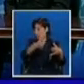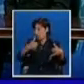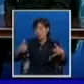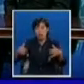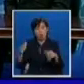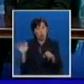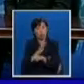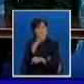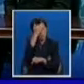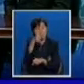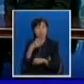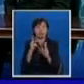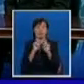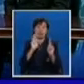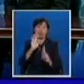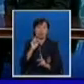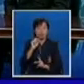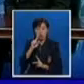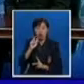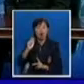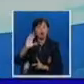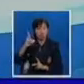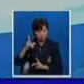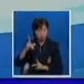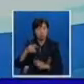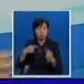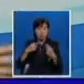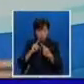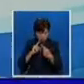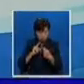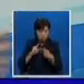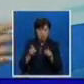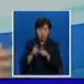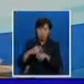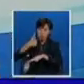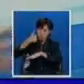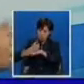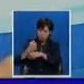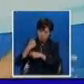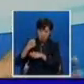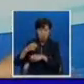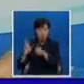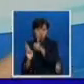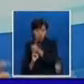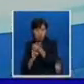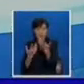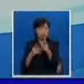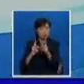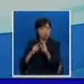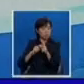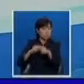ช อ นะครับแล้วก็โดยเรียกว่าเกือบจะตลอดเวลานะฮะท่านผบ.ทบ.ท่านรองผบ.เสต่างๆอยู่คร